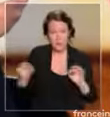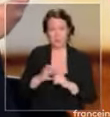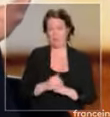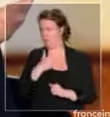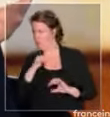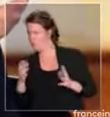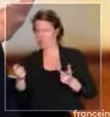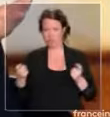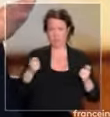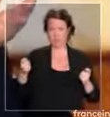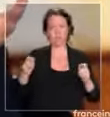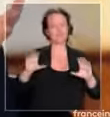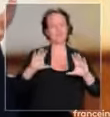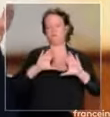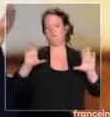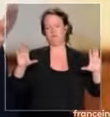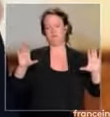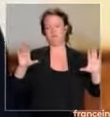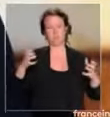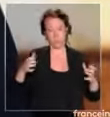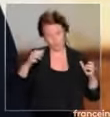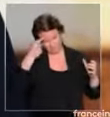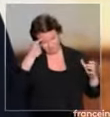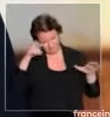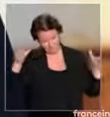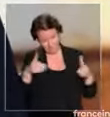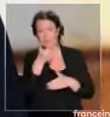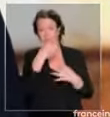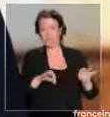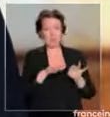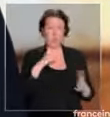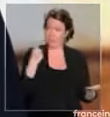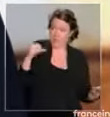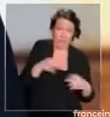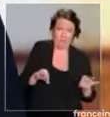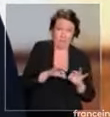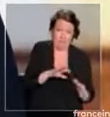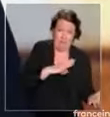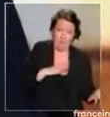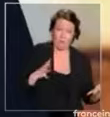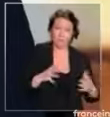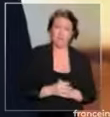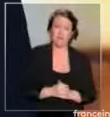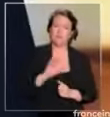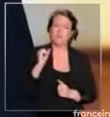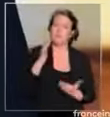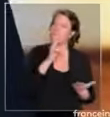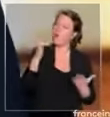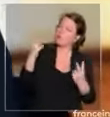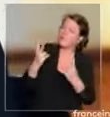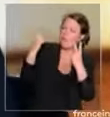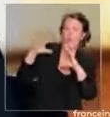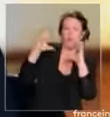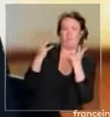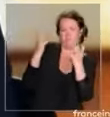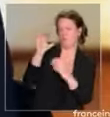raison très simple c'est qu'en réalité ils n'en ont qu'un le bon sens en train de défendre ce qui fait l'âme de la france comme le font d'ailleurs tous